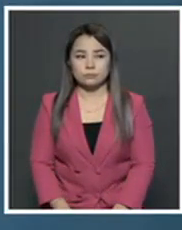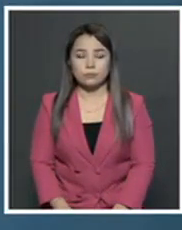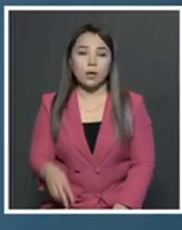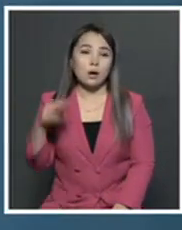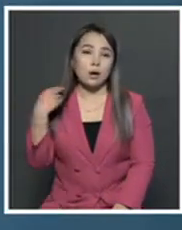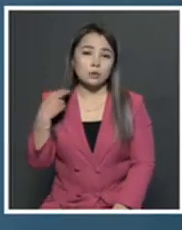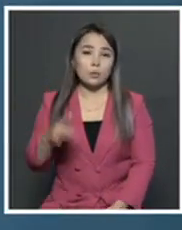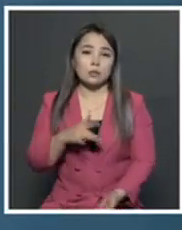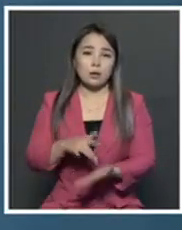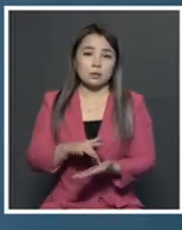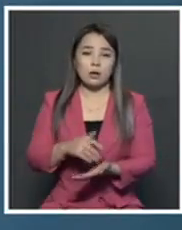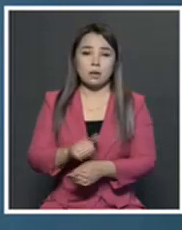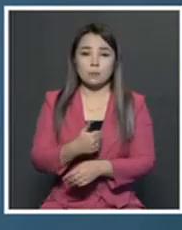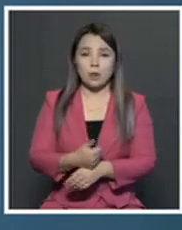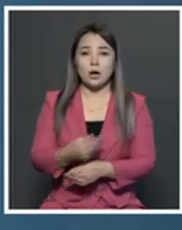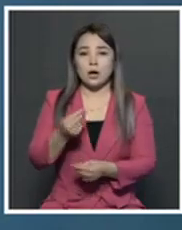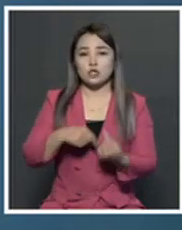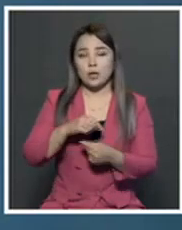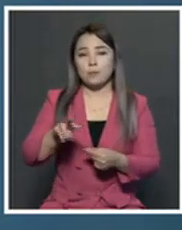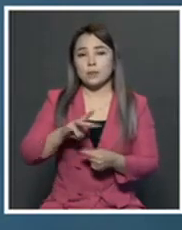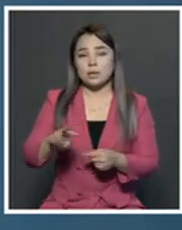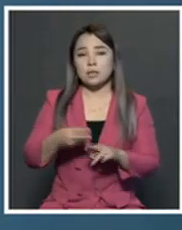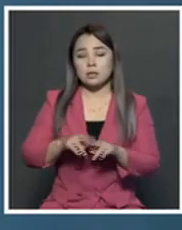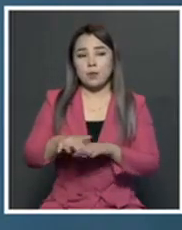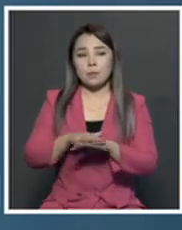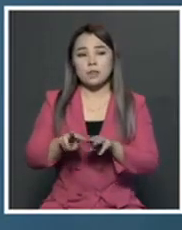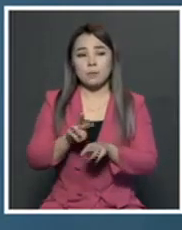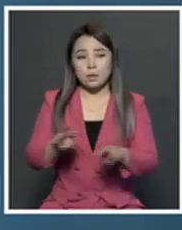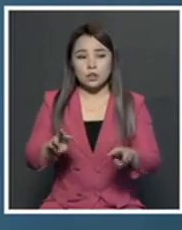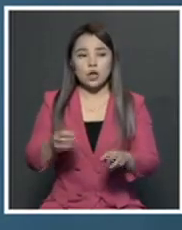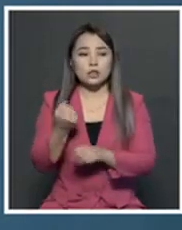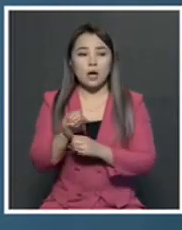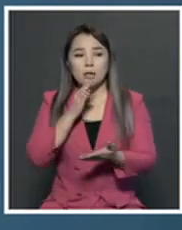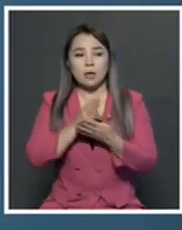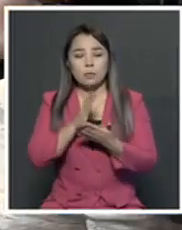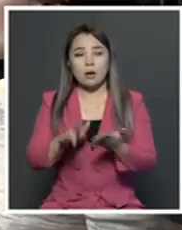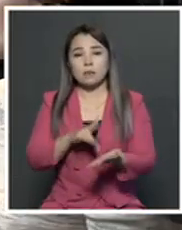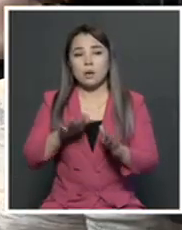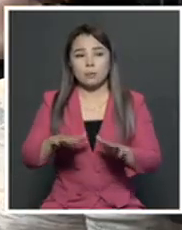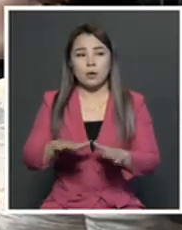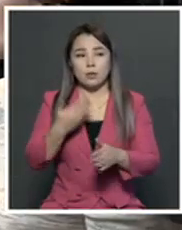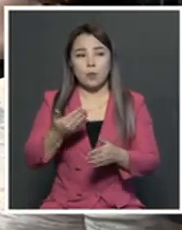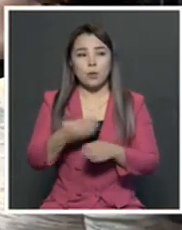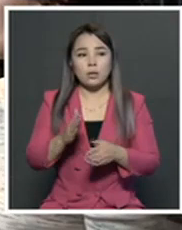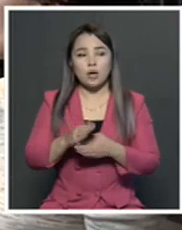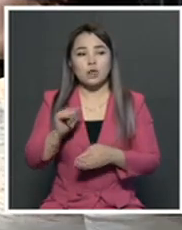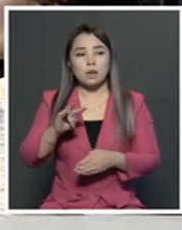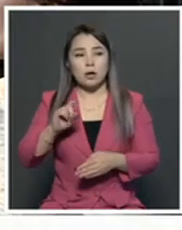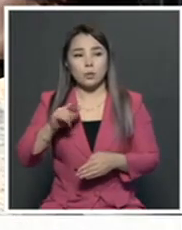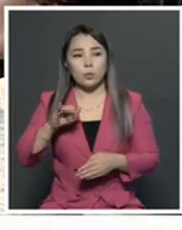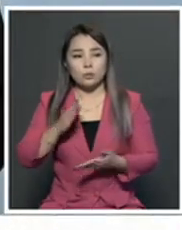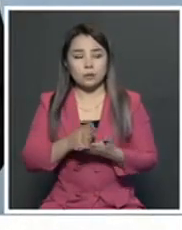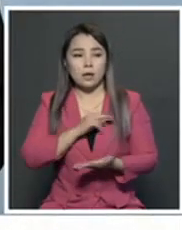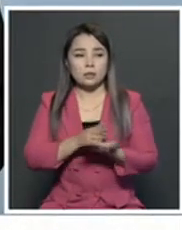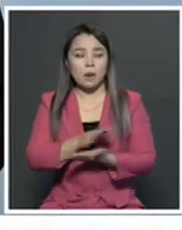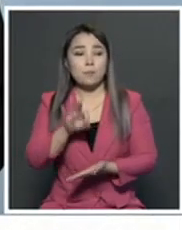Ақтөбе қаласы әкімдігінің қызметкері қаржы министрлігін сотқа беріп жеңіп шықты. Өткен жылдың көктемінде қалалық тұрғын үй бөлімін басқарған Жанаргүл Дүйсекеноваға